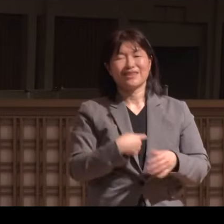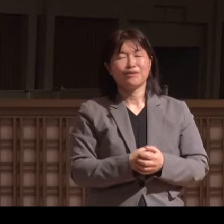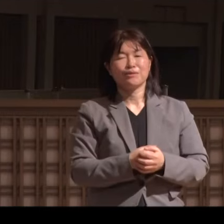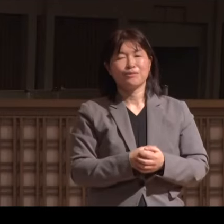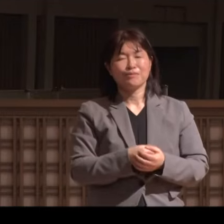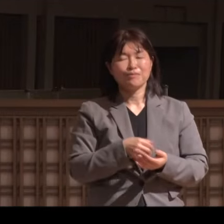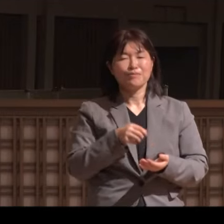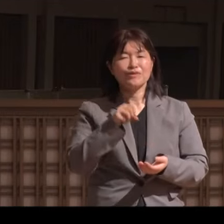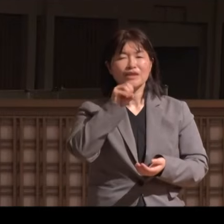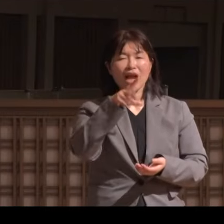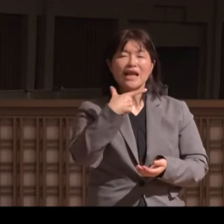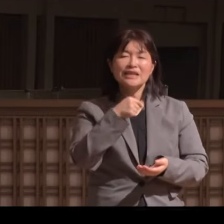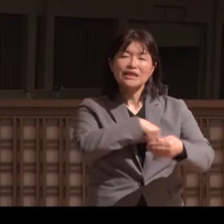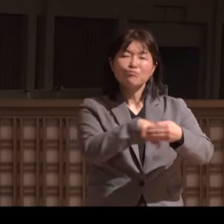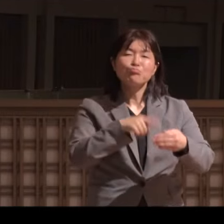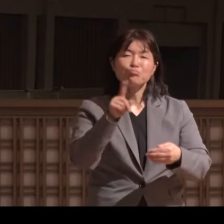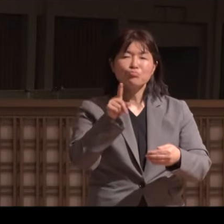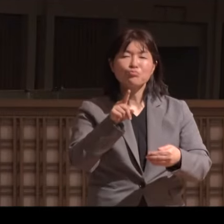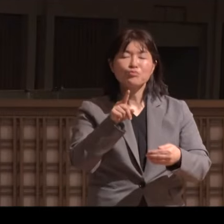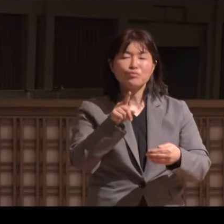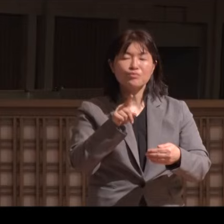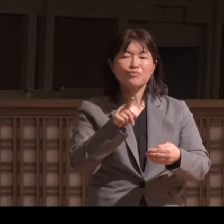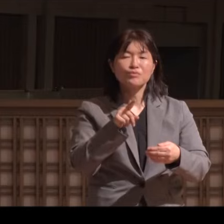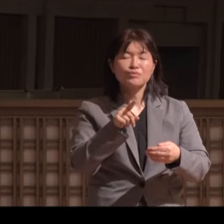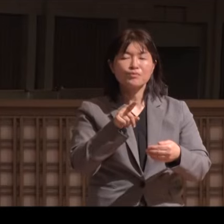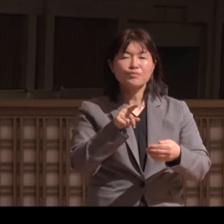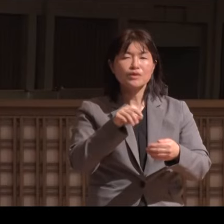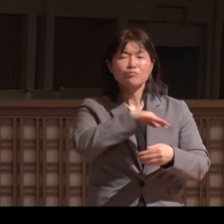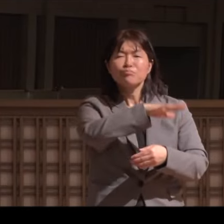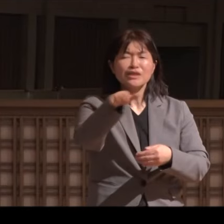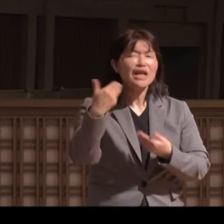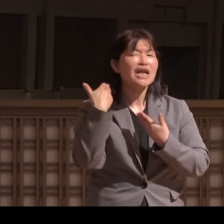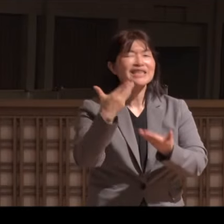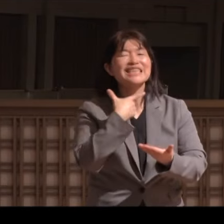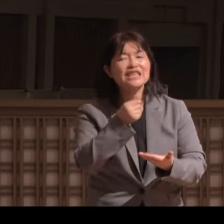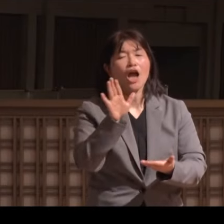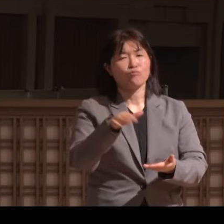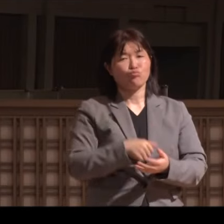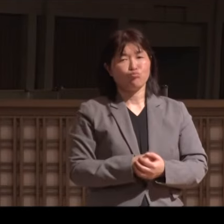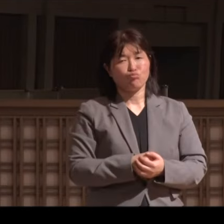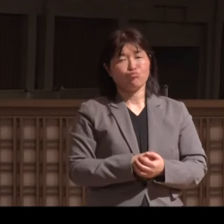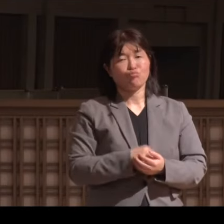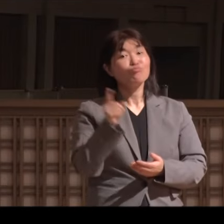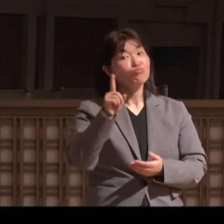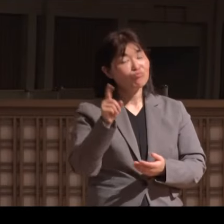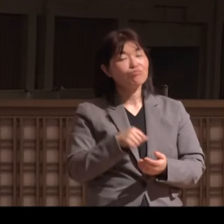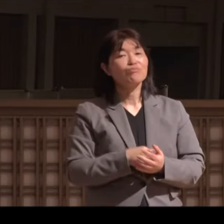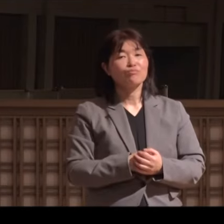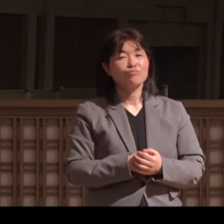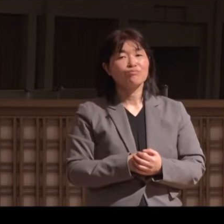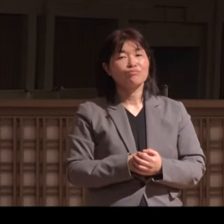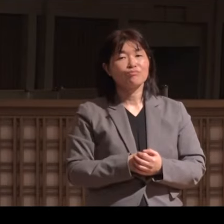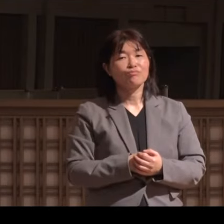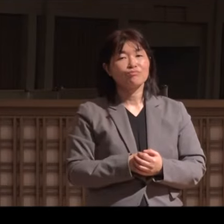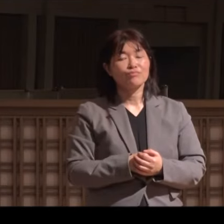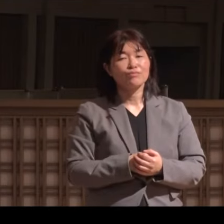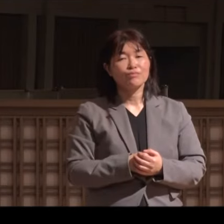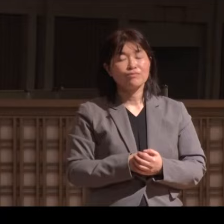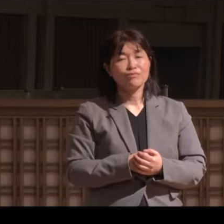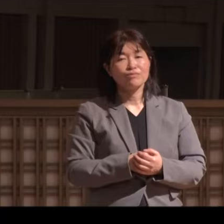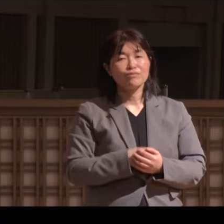ね何を喋りたいのかと言うといや喋りたいことじゃなくて皆さんに聞きたいなと思ったんですよ聞きたいなと思った